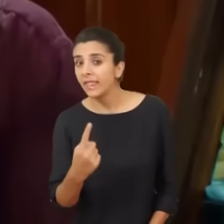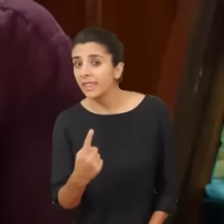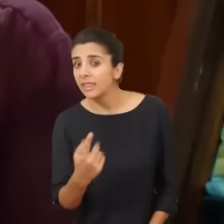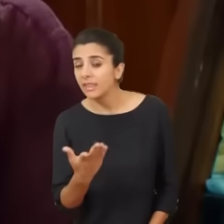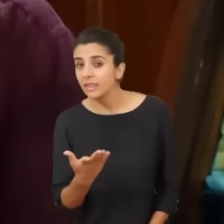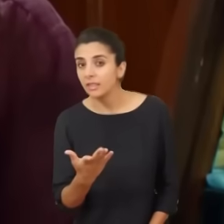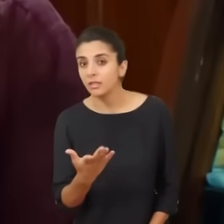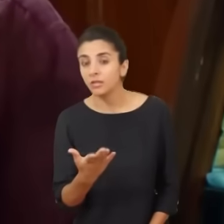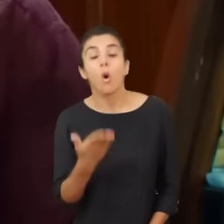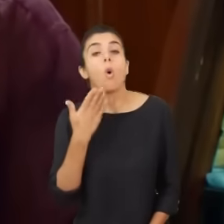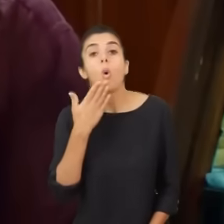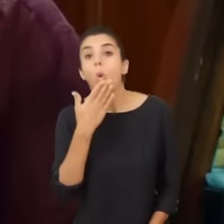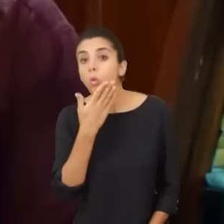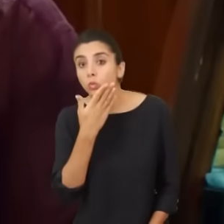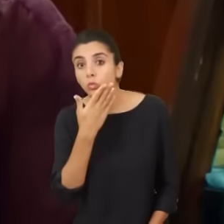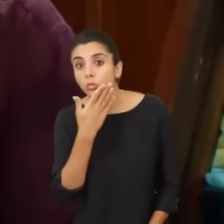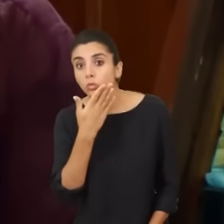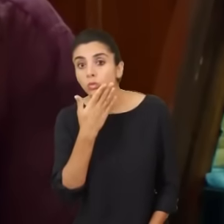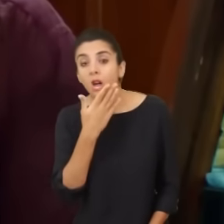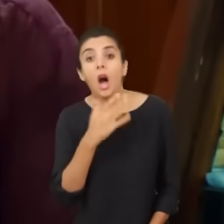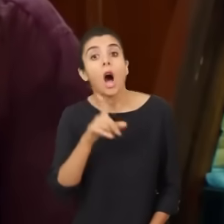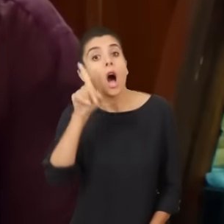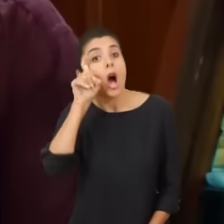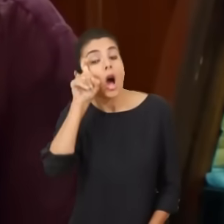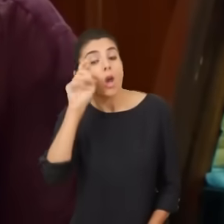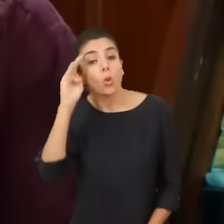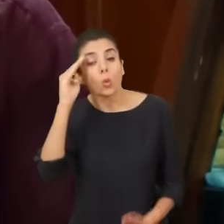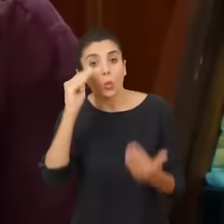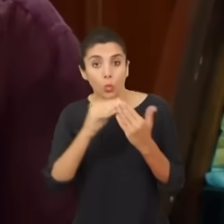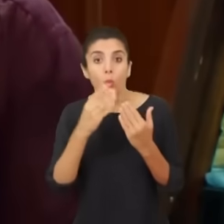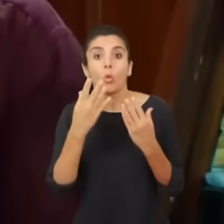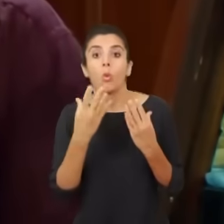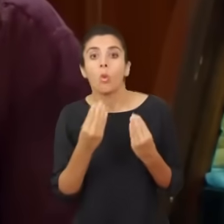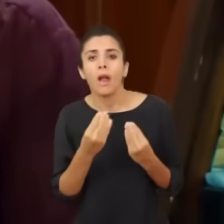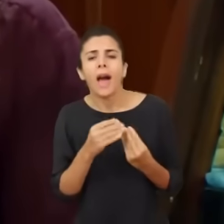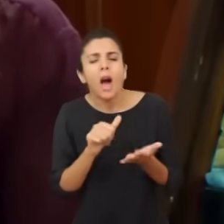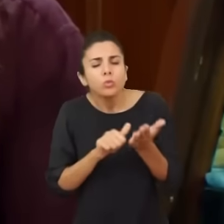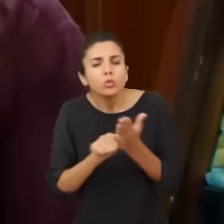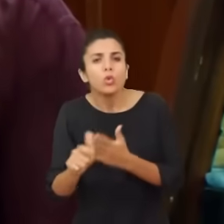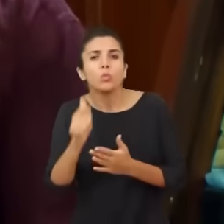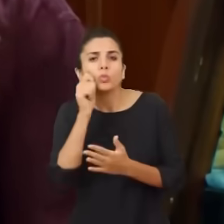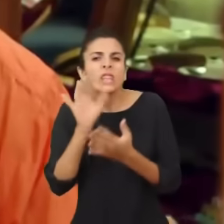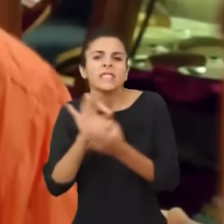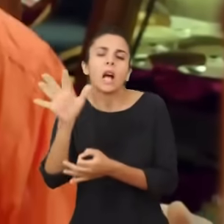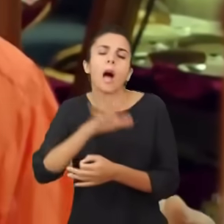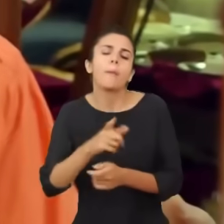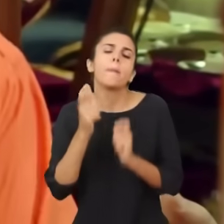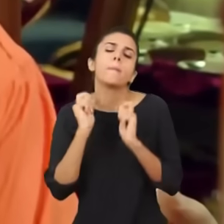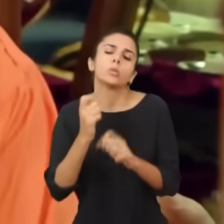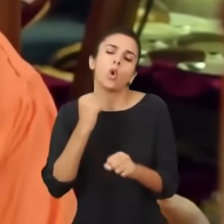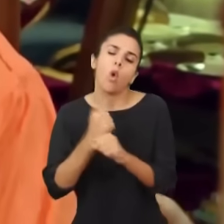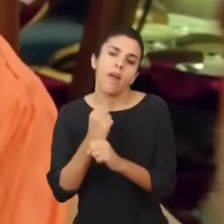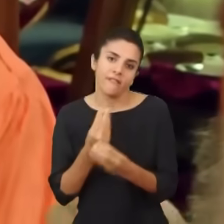Şimdi oruç akıl bari olan her Müslümana farz. Evet.